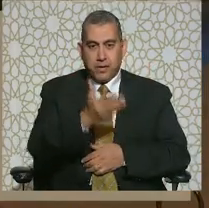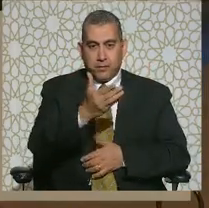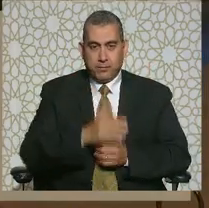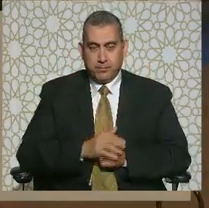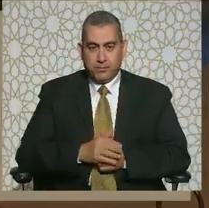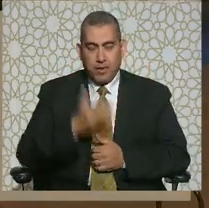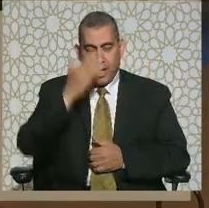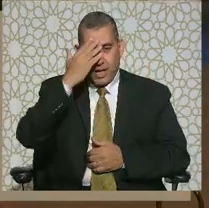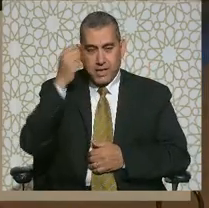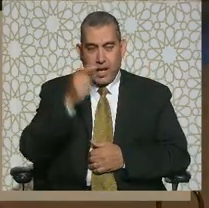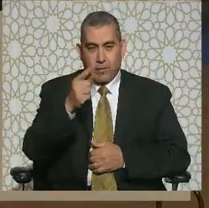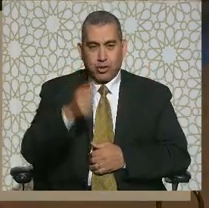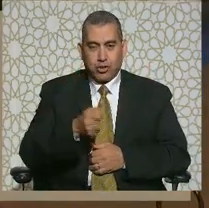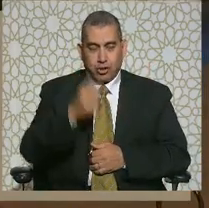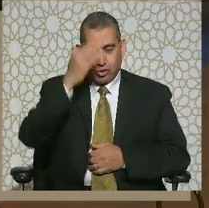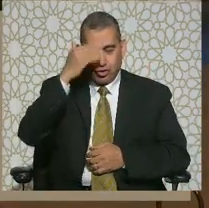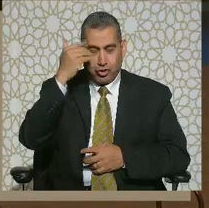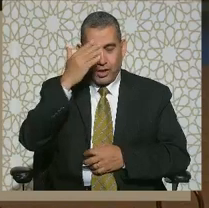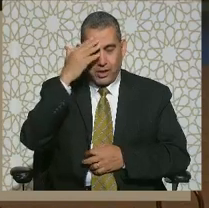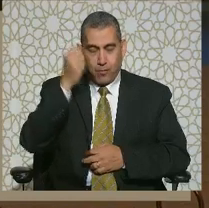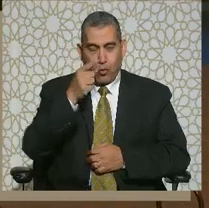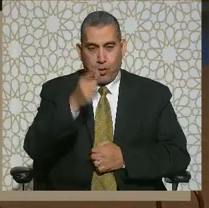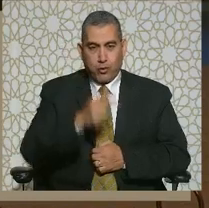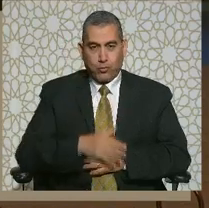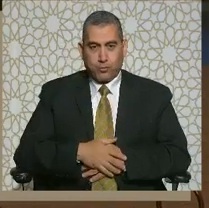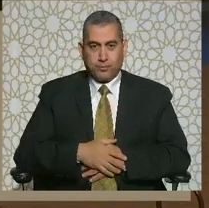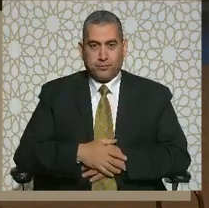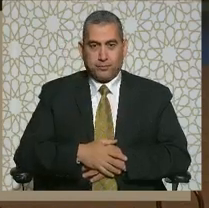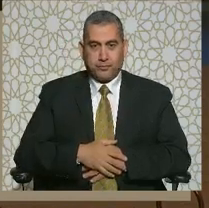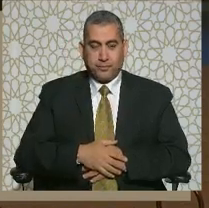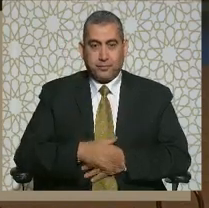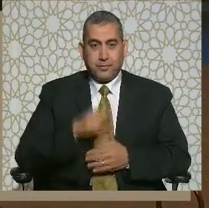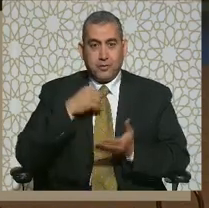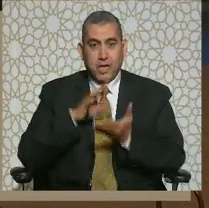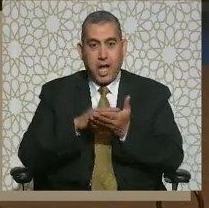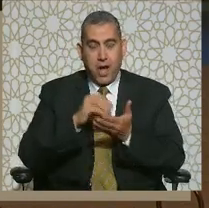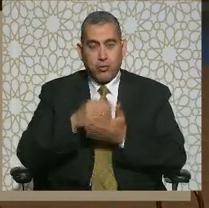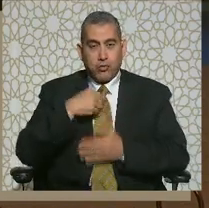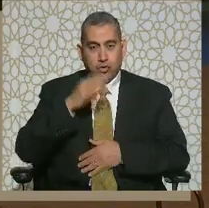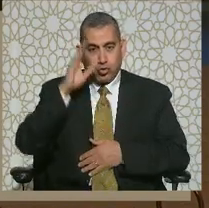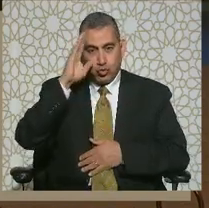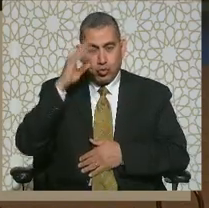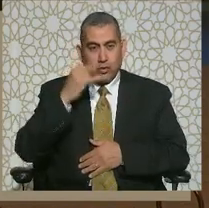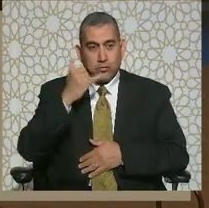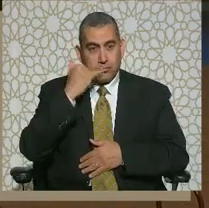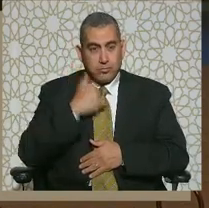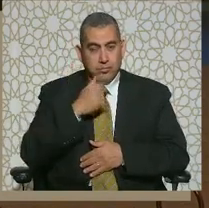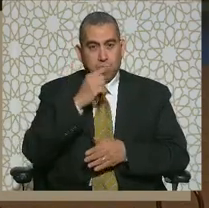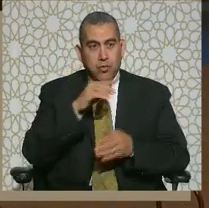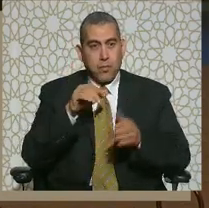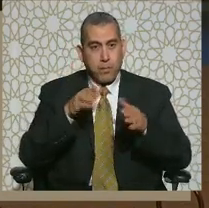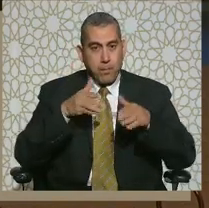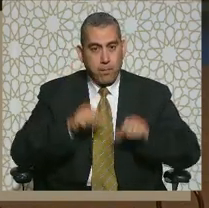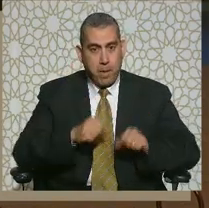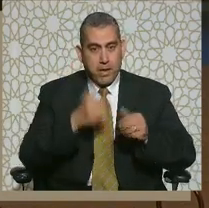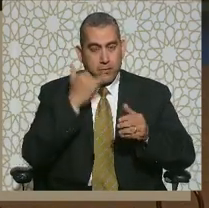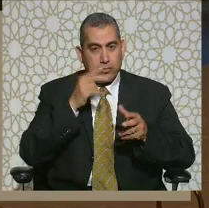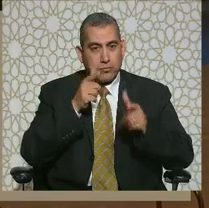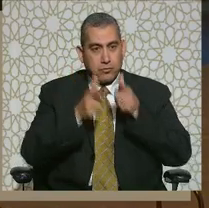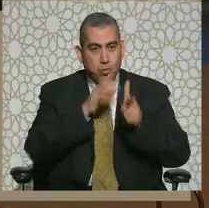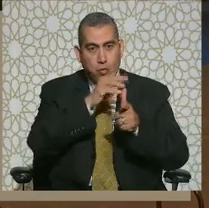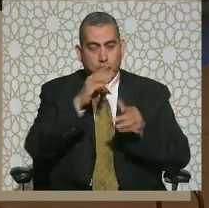السلام عليكم يا شيخ وعليكم السلام ورحمه الله وبركاته انا في الاول بشكر الاعداد بتاع حضرتك على ذوقهم واخلاقهم